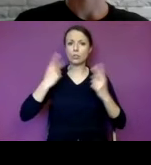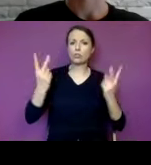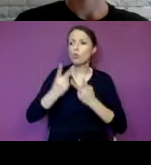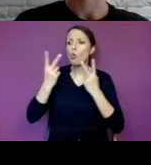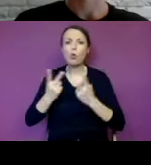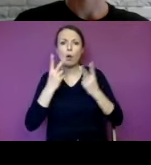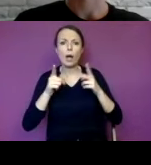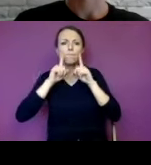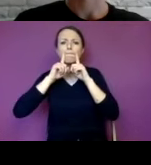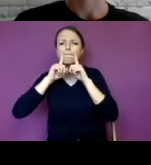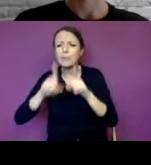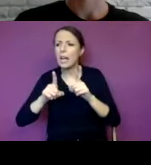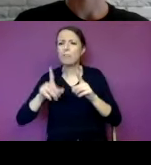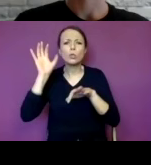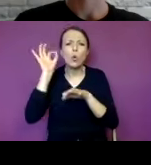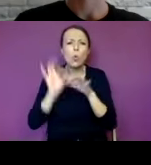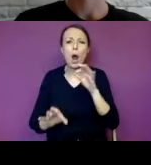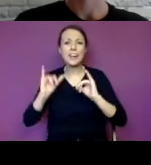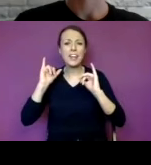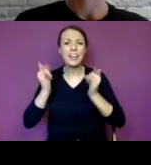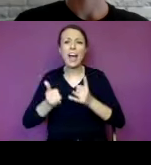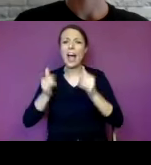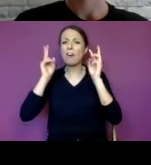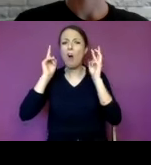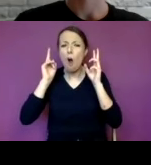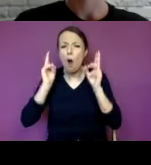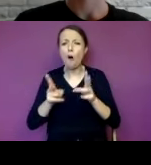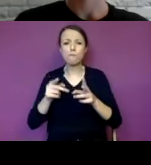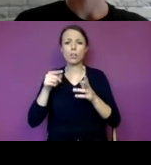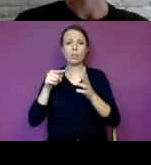właśnie, pewnej, chce ustalić pewną faktyczną,